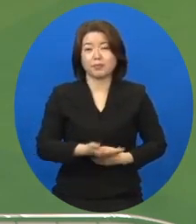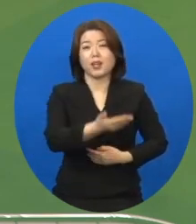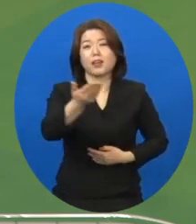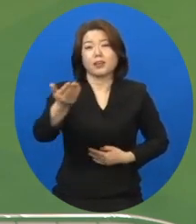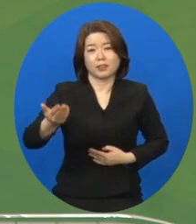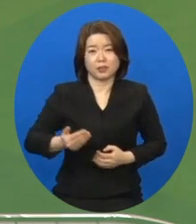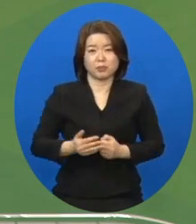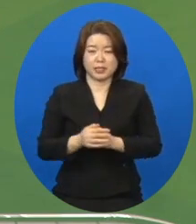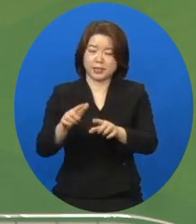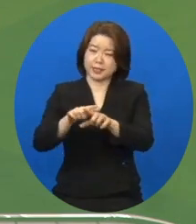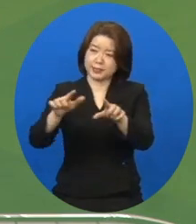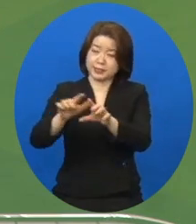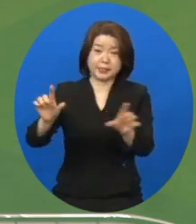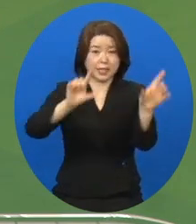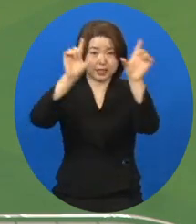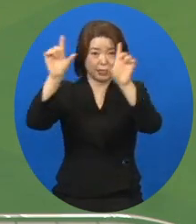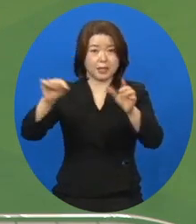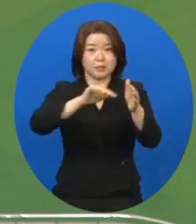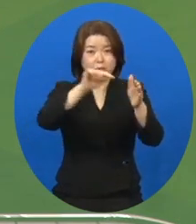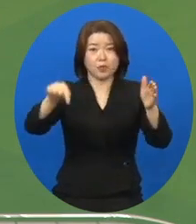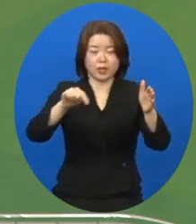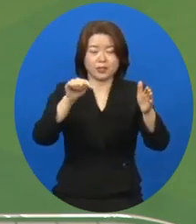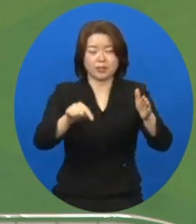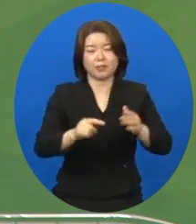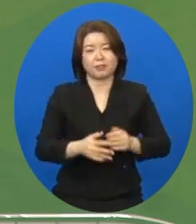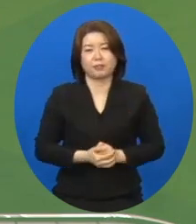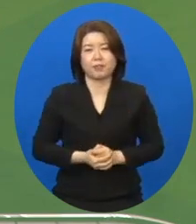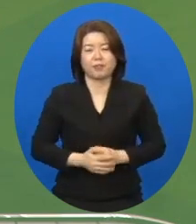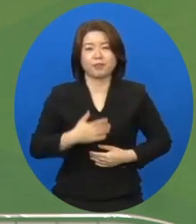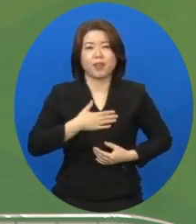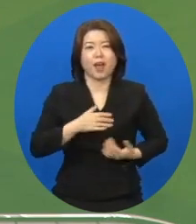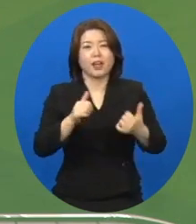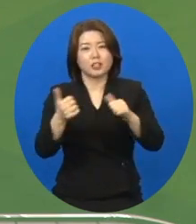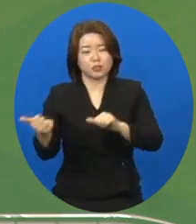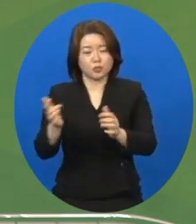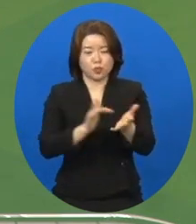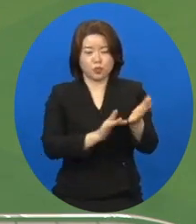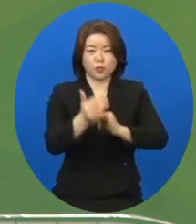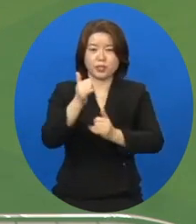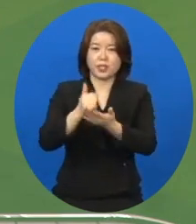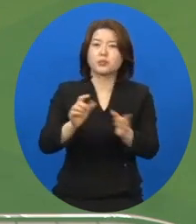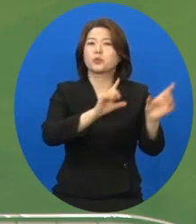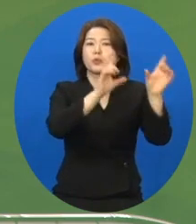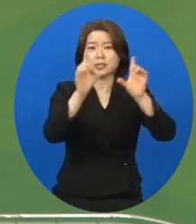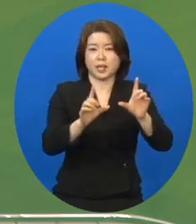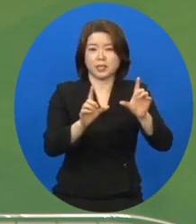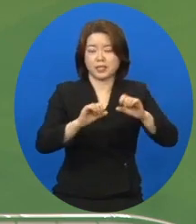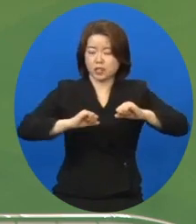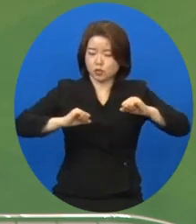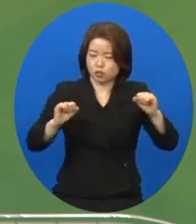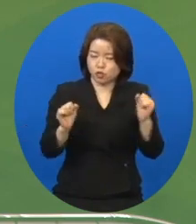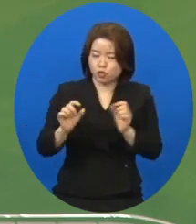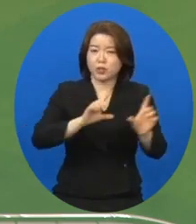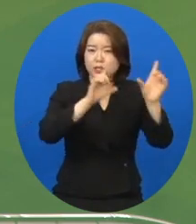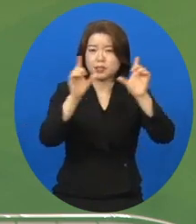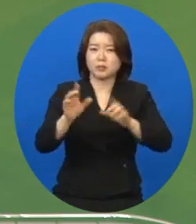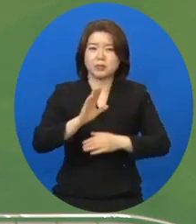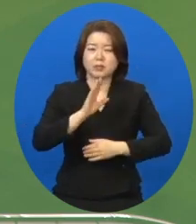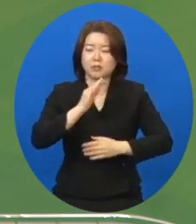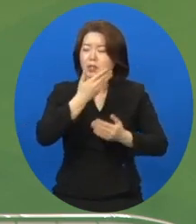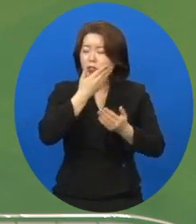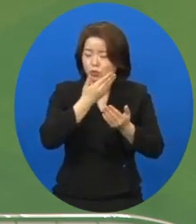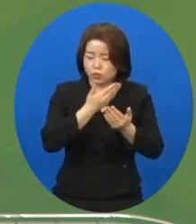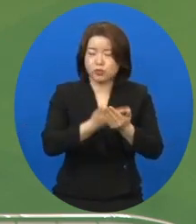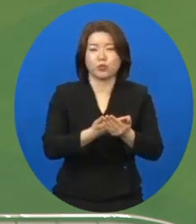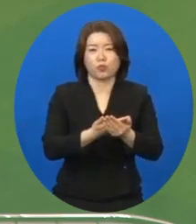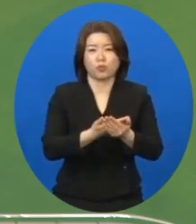여러분의 일상의 삶 속에서 나는 죽고 예수로 사는 순종의 삶을 사는 것은 정말 중요해요.